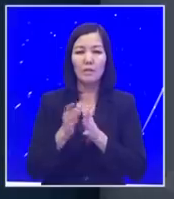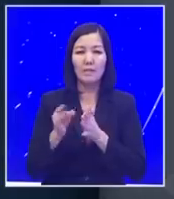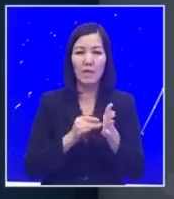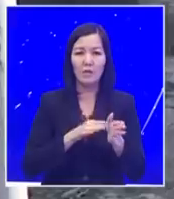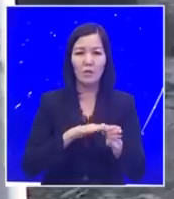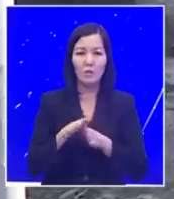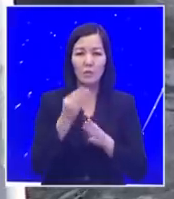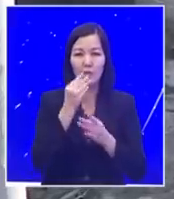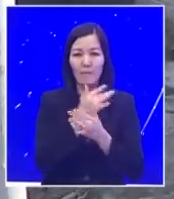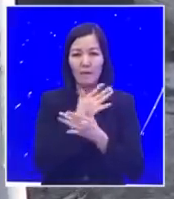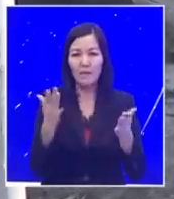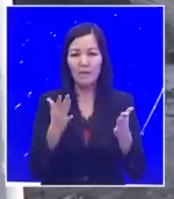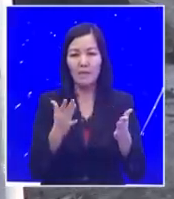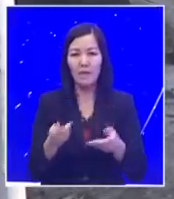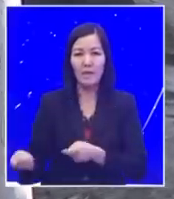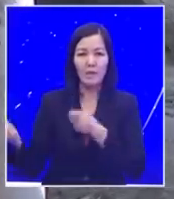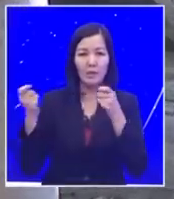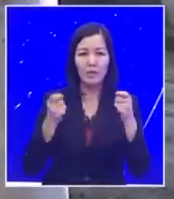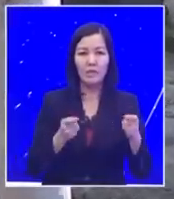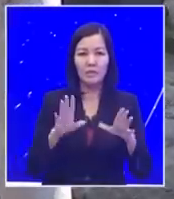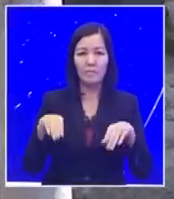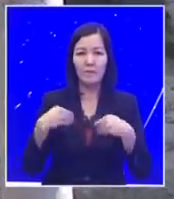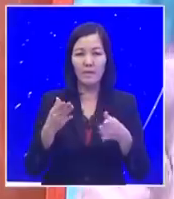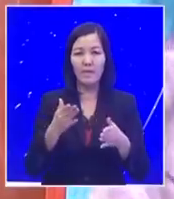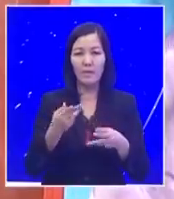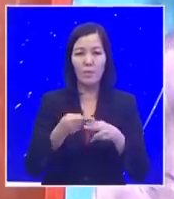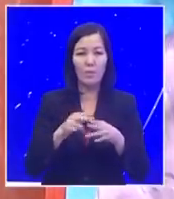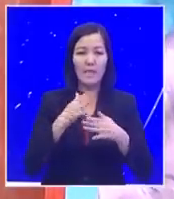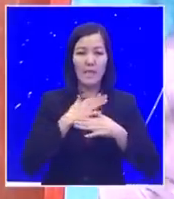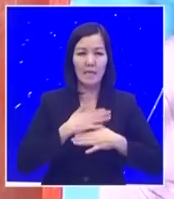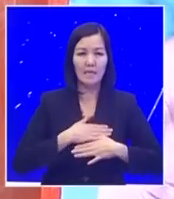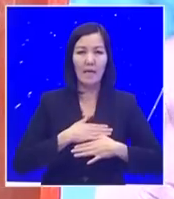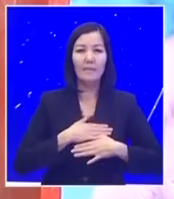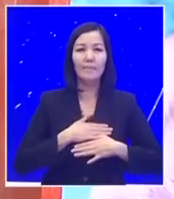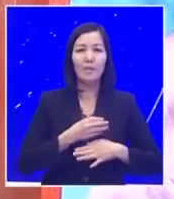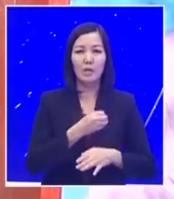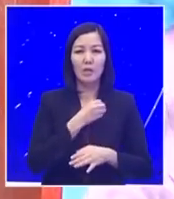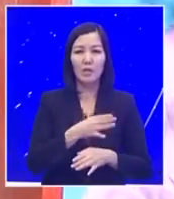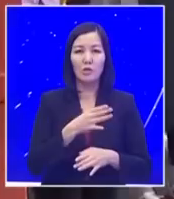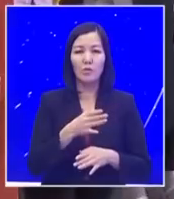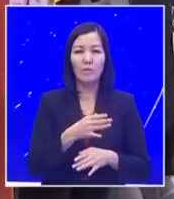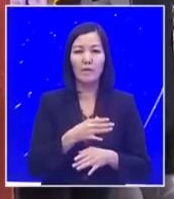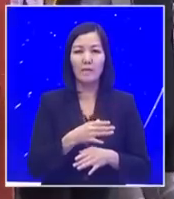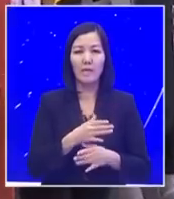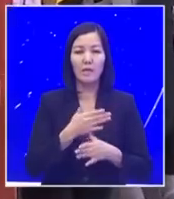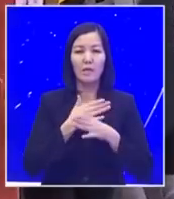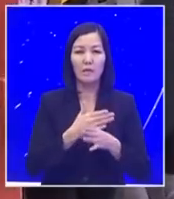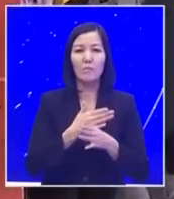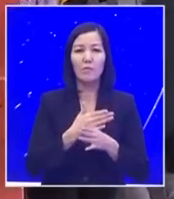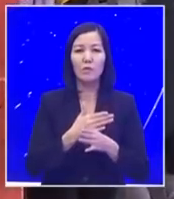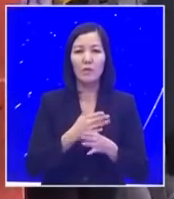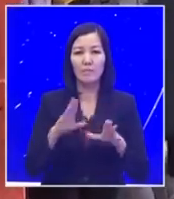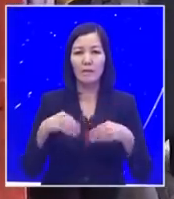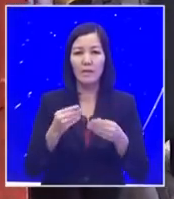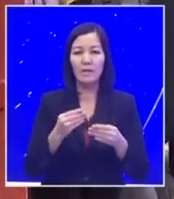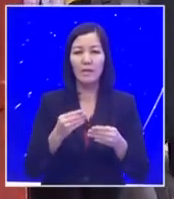тастамай азық түлік толтырылған себеттерді үйіне тегін жеткізіп бергеніне дән риза. Жаны жомарт жүрегі дархан демеушілер тарапынан көрсетілген